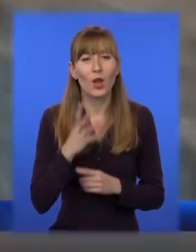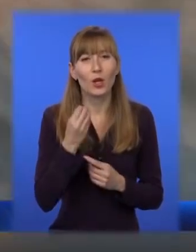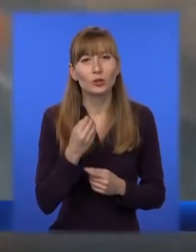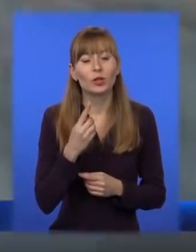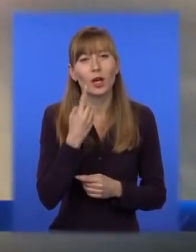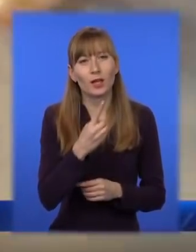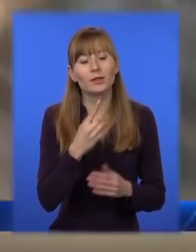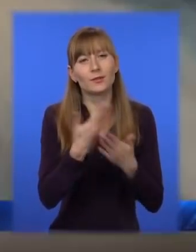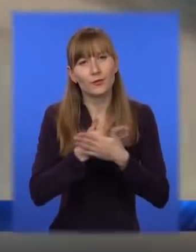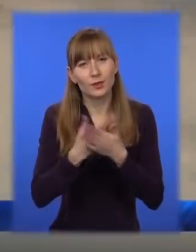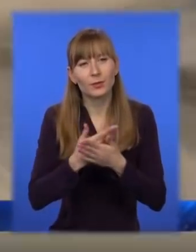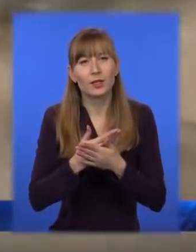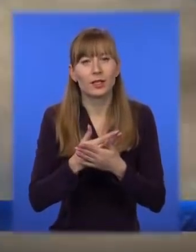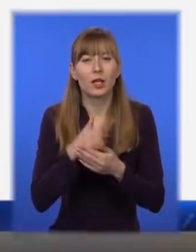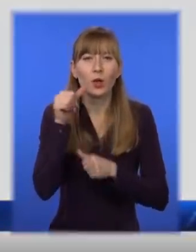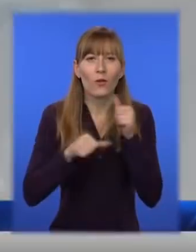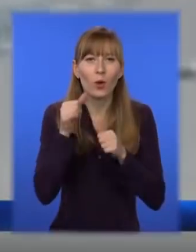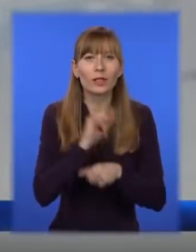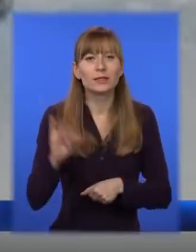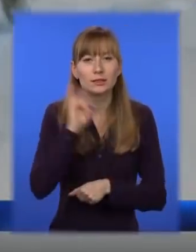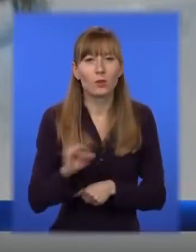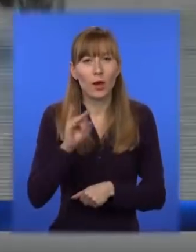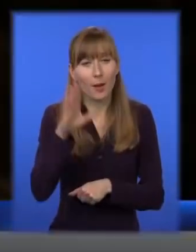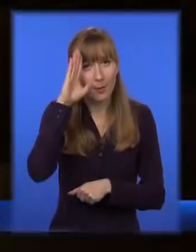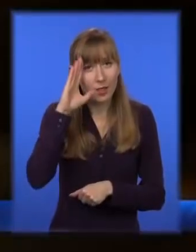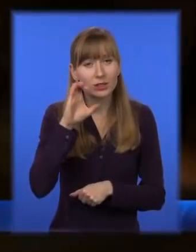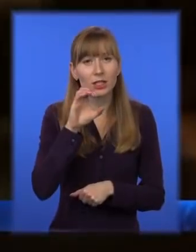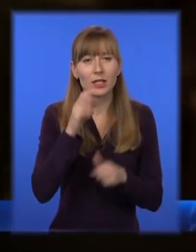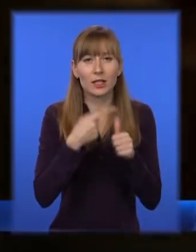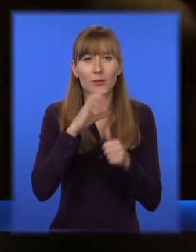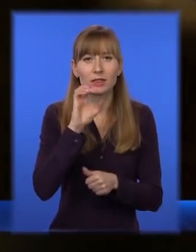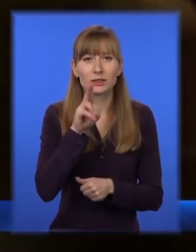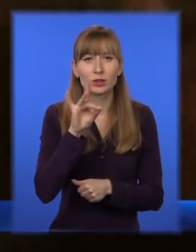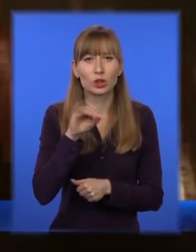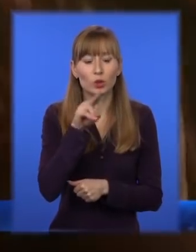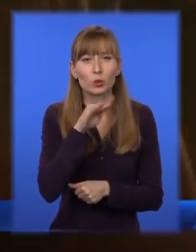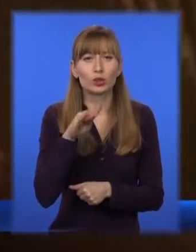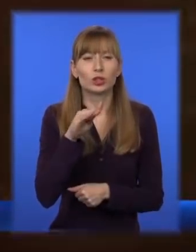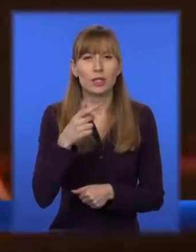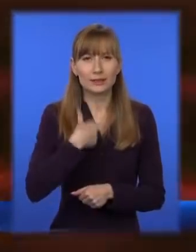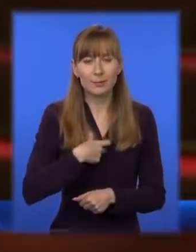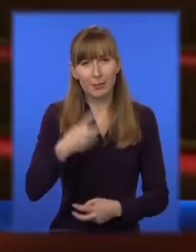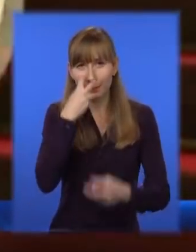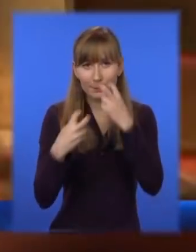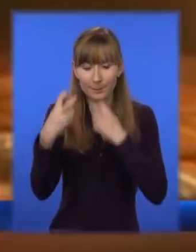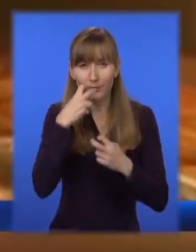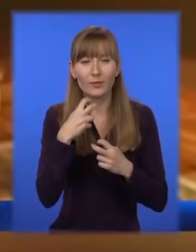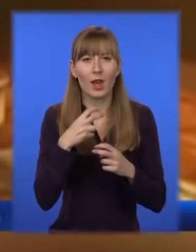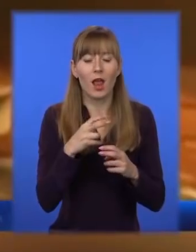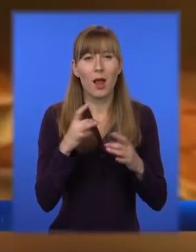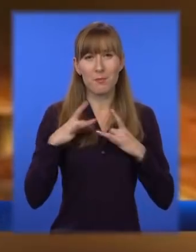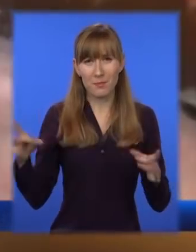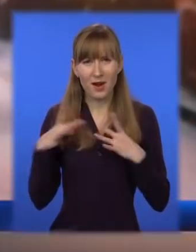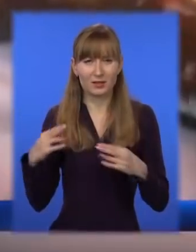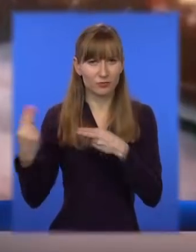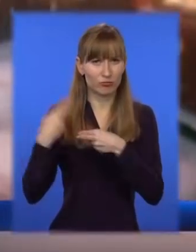Ще одна повчальна стрічка – різдвяна історія. Головного героя Скруджа цікавить лише власна вигода. Всі свята для нього – це перешкода